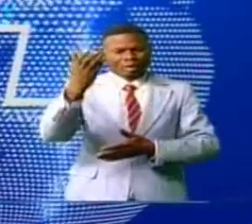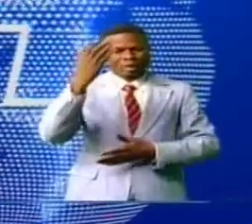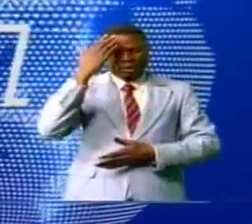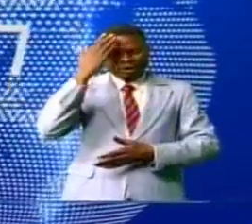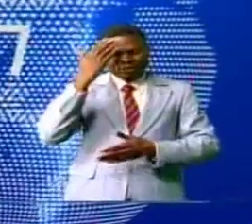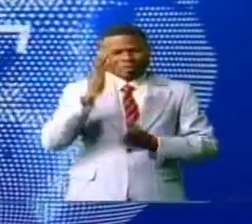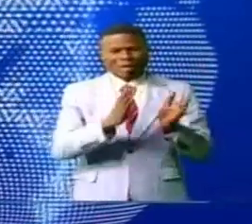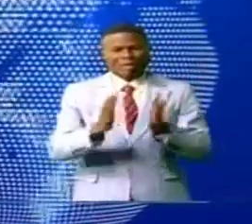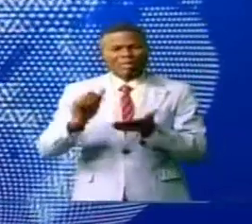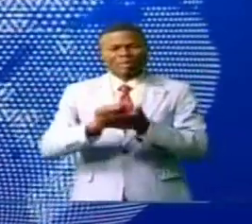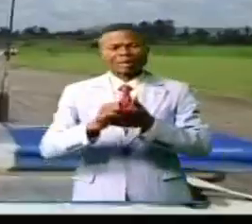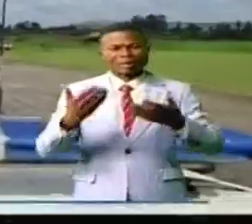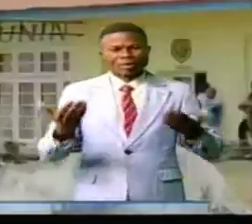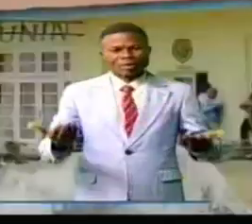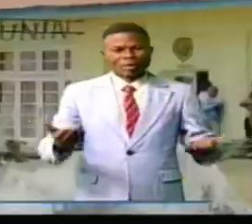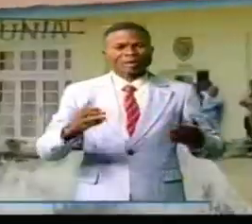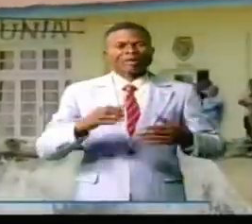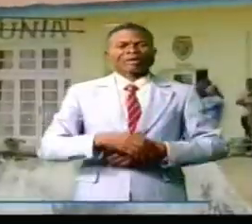confrères de la RTNT.